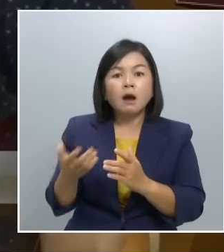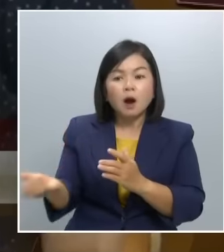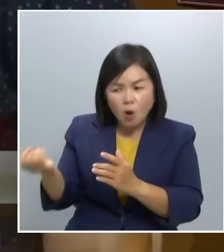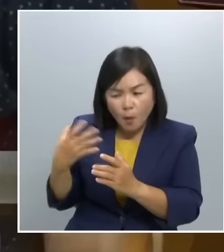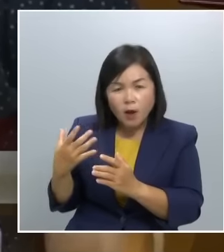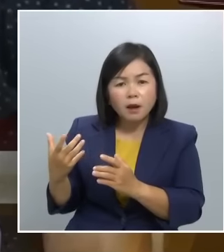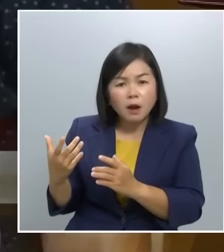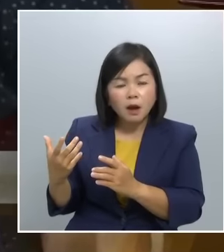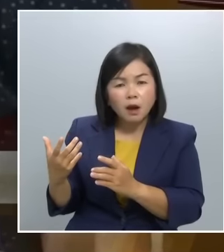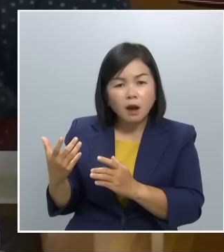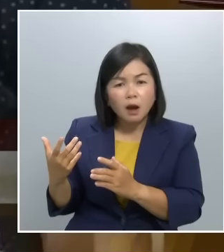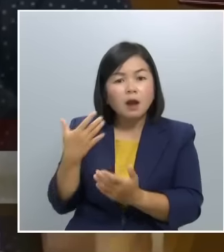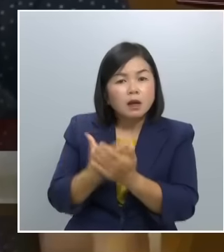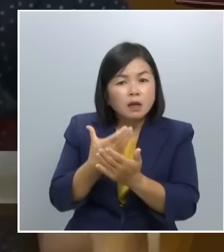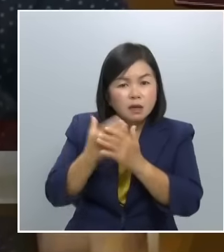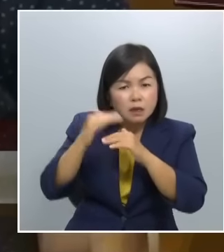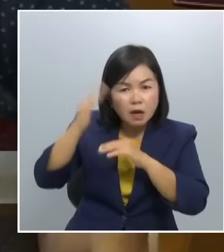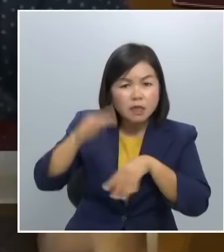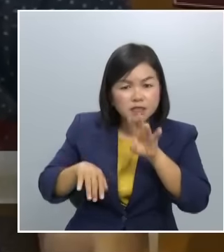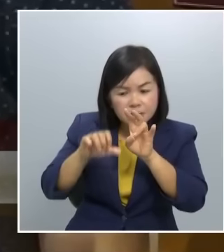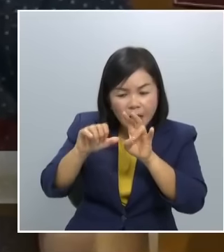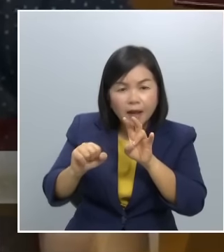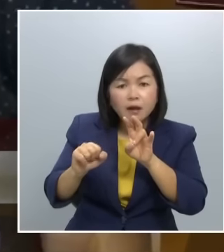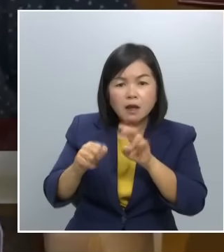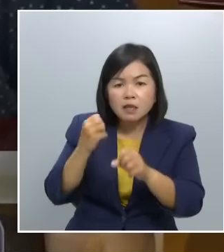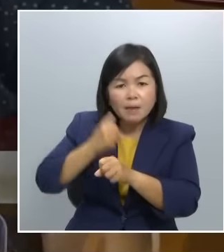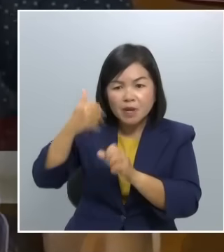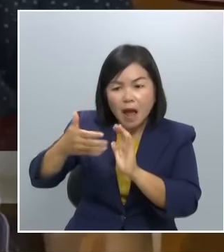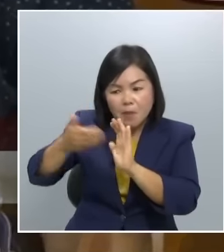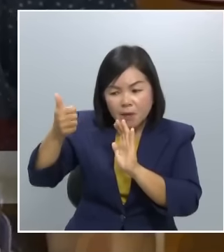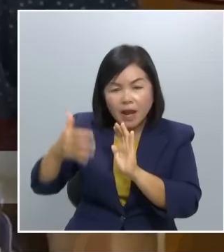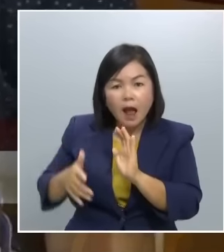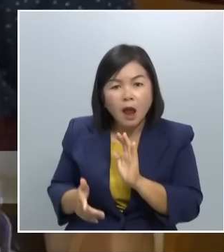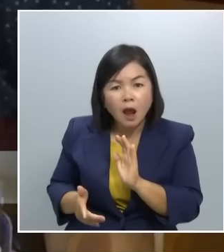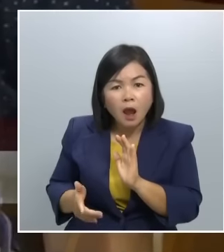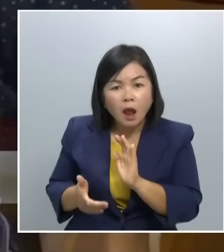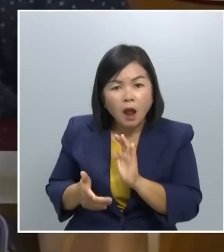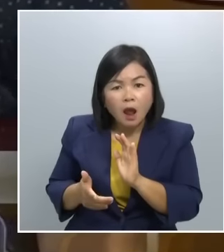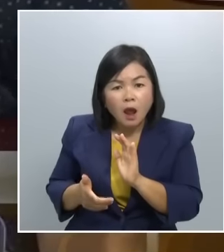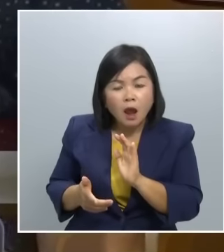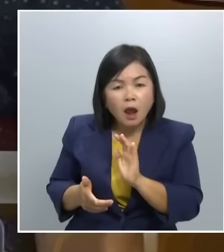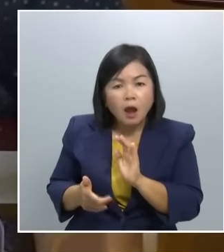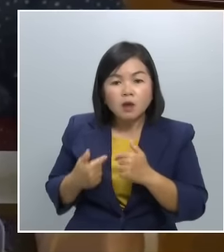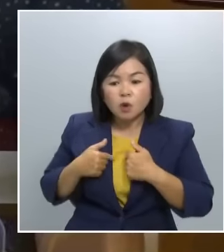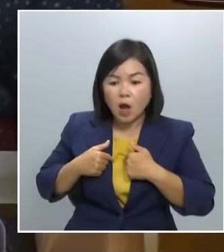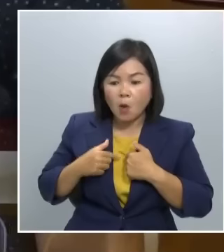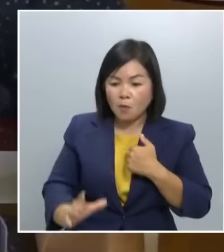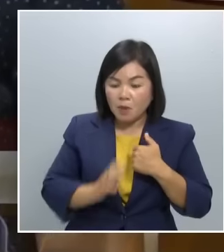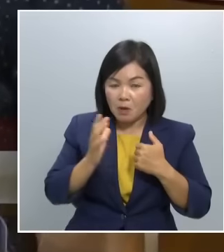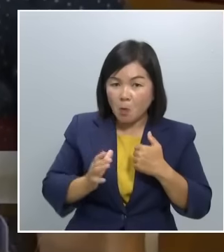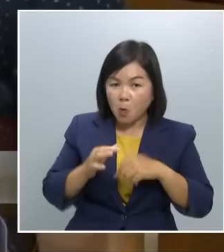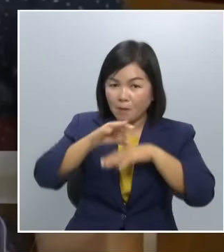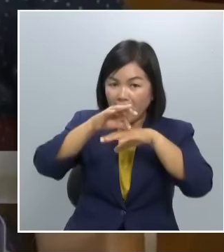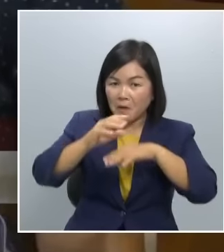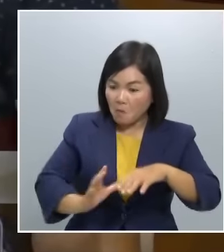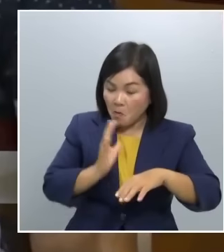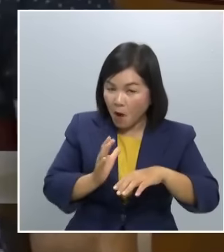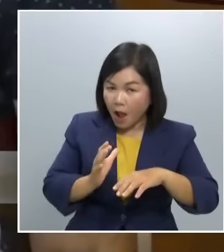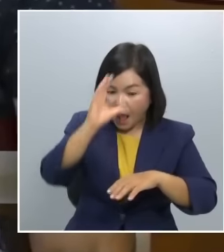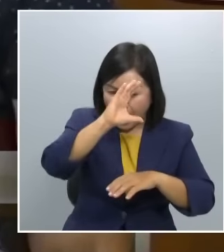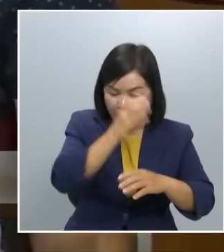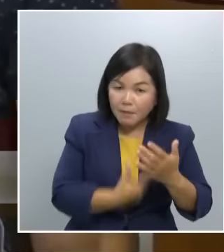าวงเงินมันเกิน 700,000 บาทไม่สามารถถอนเงินได้อัปเกรดเราเป็น VIP 2ให้ไปหาเงินมาเ